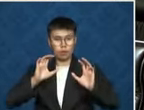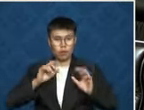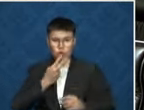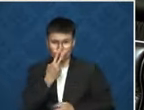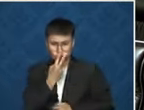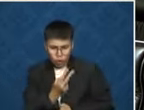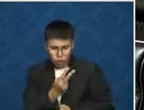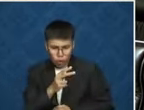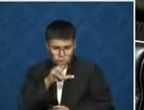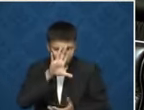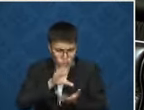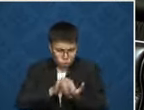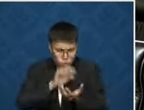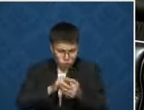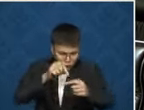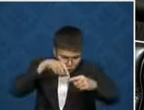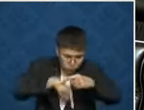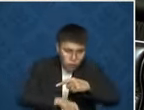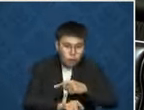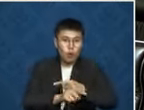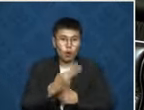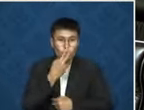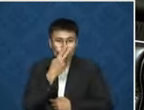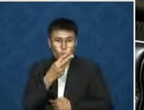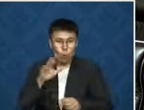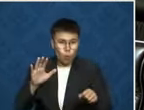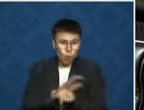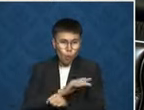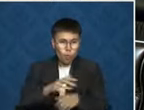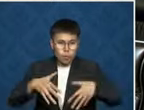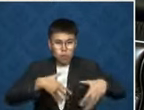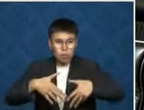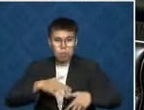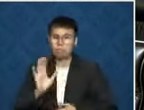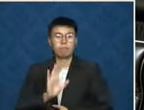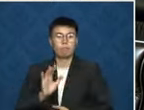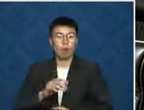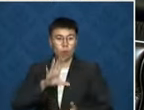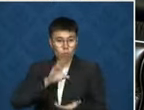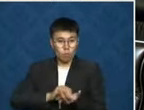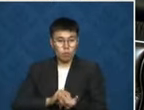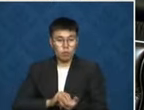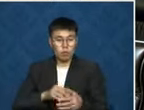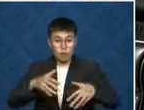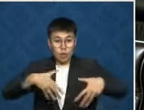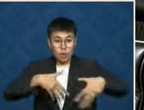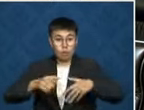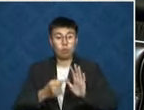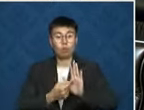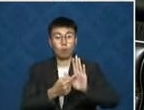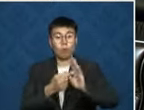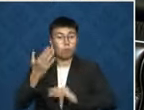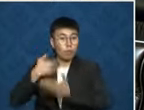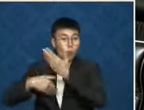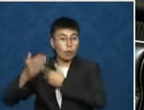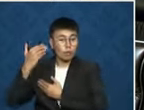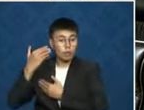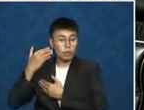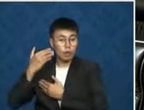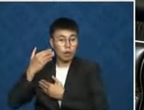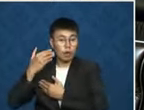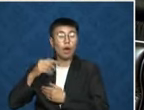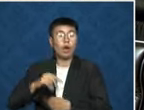องข้อมูลส่วนบุคคลของประชาชนได้ทั้งหมดไม่ใช่แบบนั้นนะครับแต่ว่าข้อมูลบางอย่างนะครับที่เป็นประโยชน์สาธารณะอย่างเช่นประวัติการรักษานะ